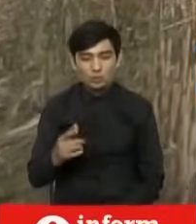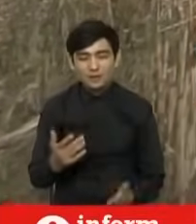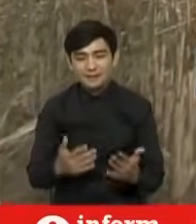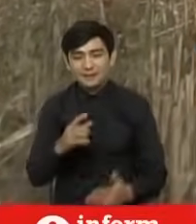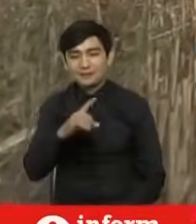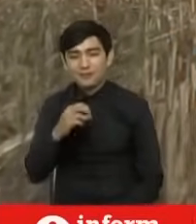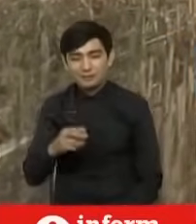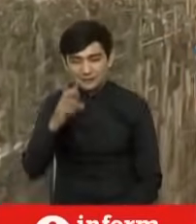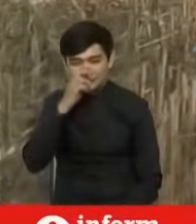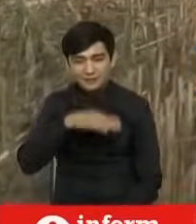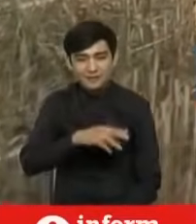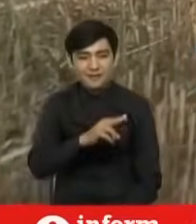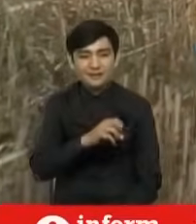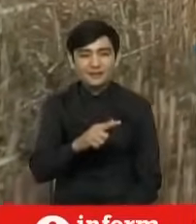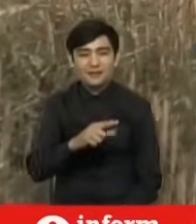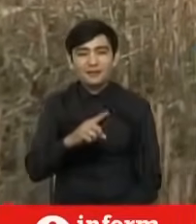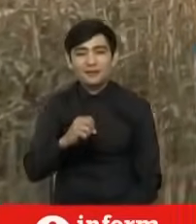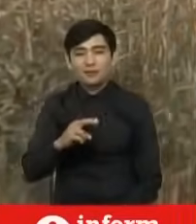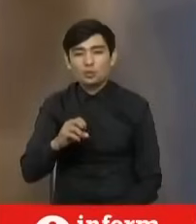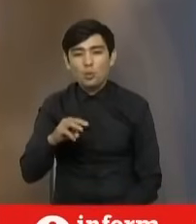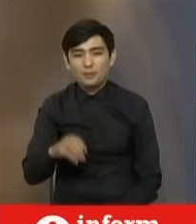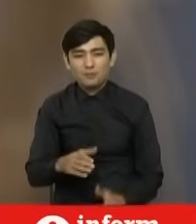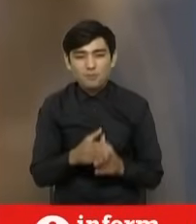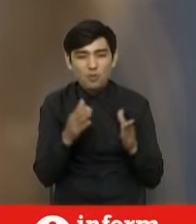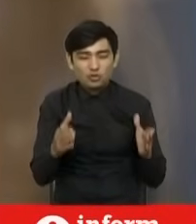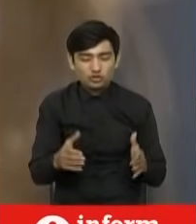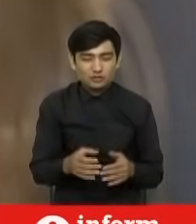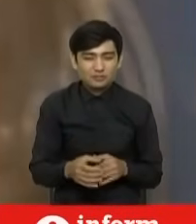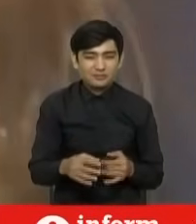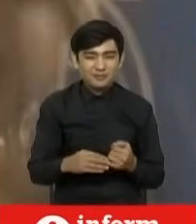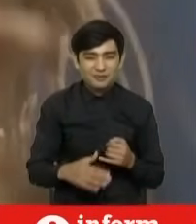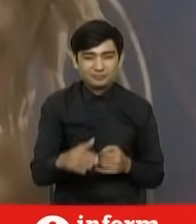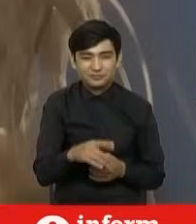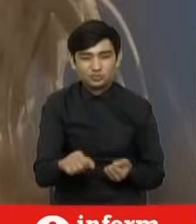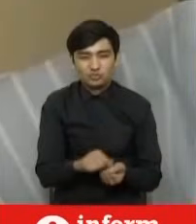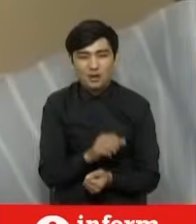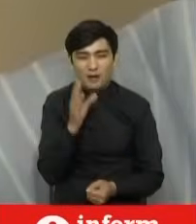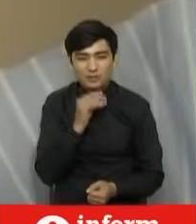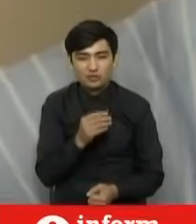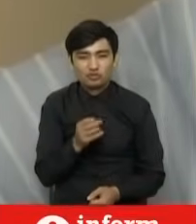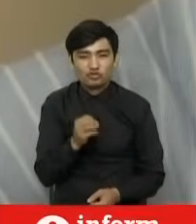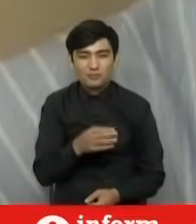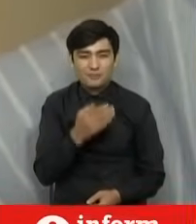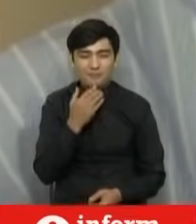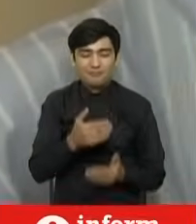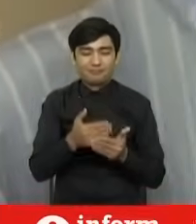данным Казгидромет, умеренная засуха затронет гораздо большие площади, чем прогнозировалось ранее.